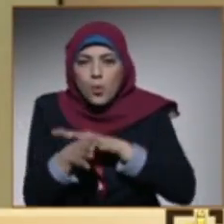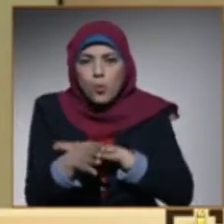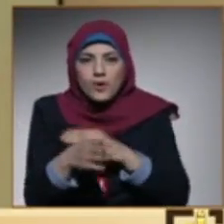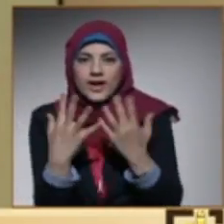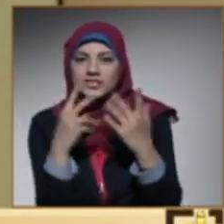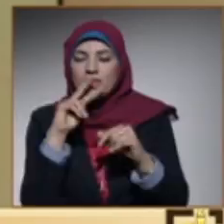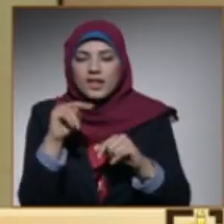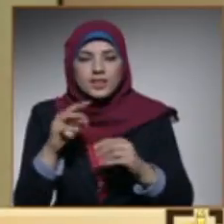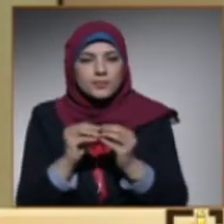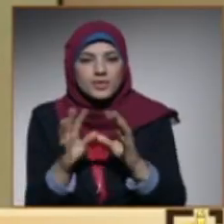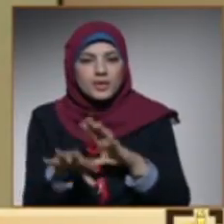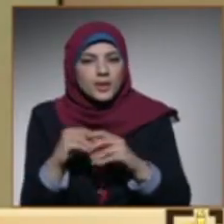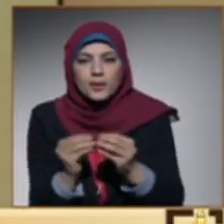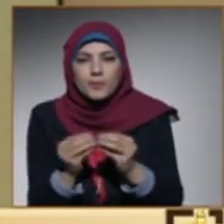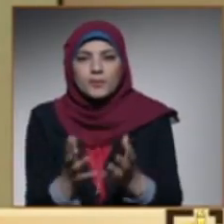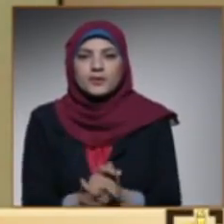جوه المبادرة دي إيه؟